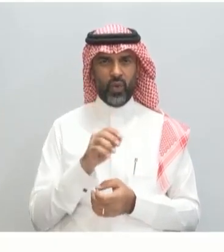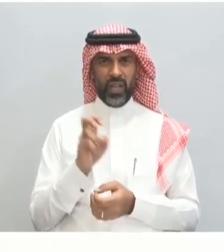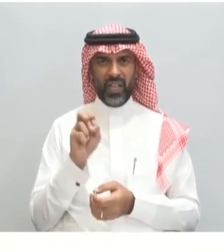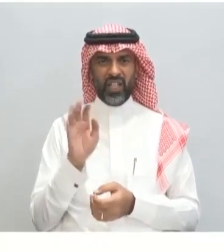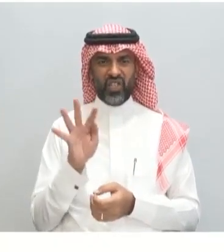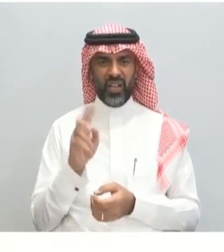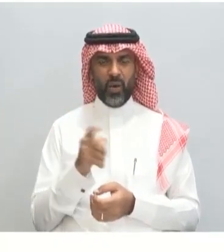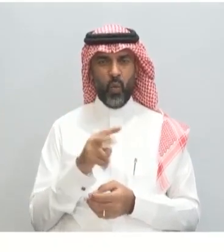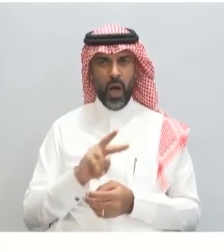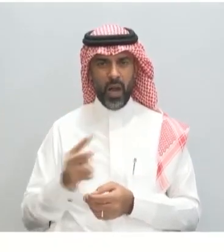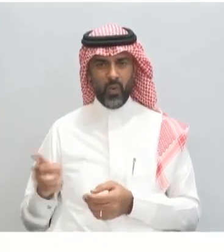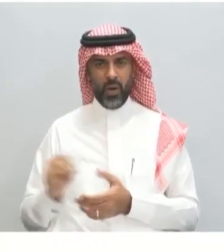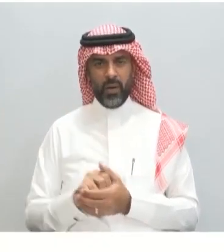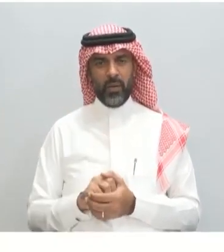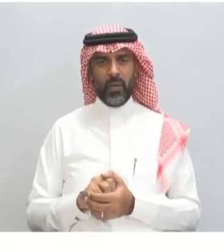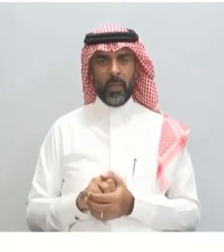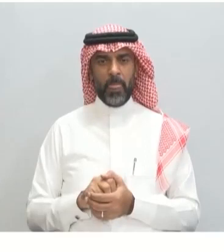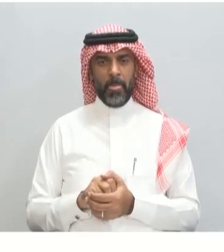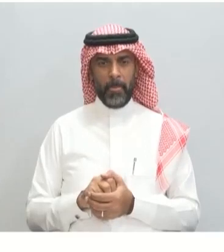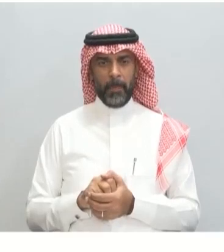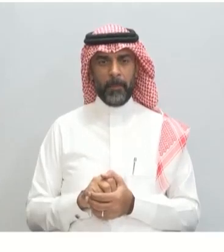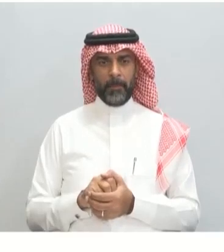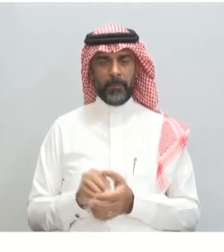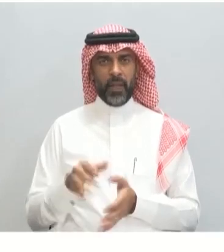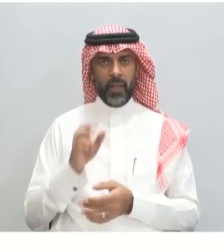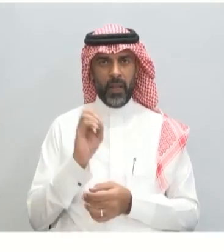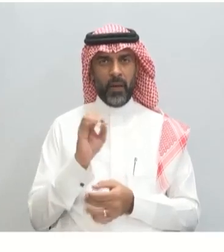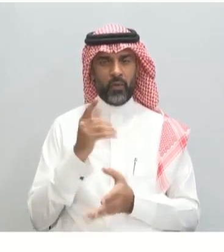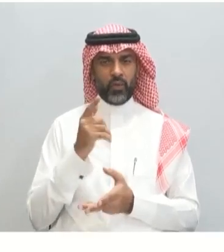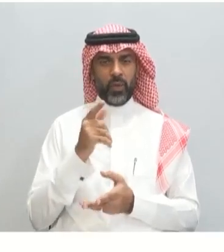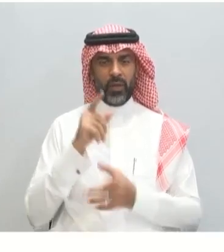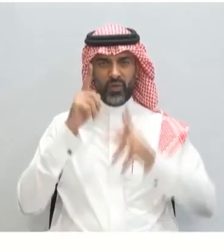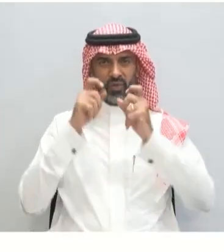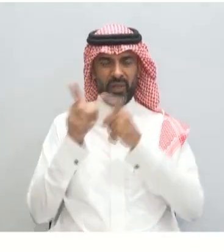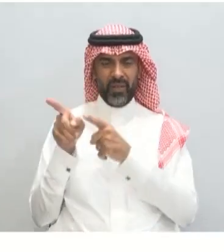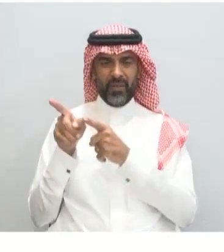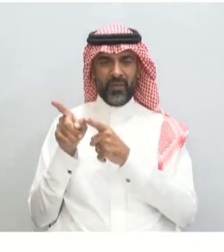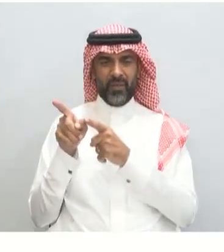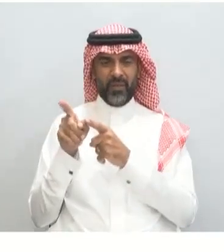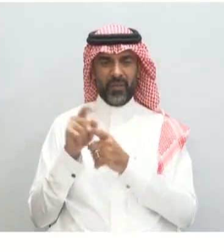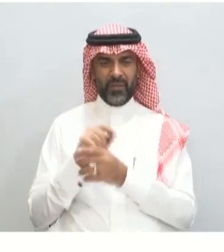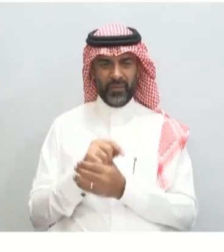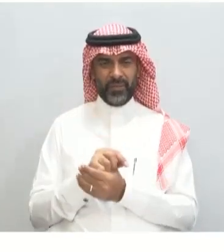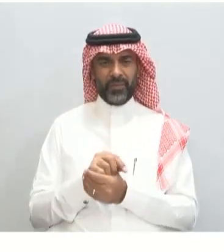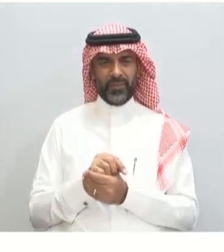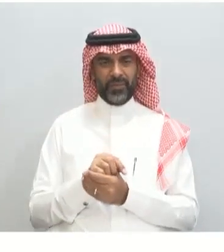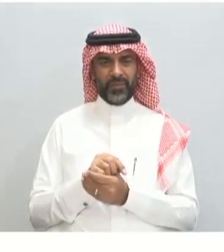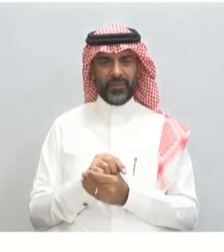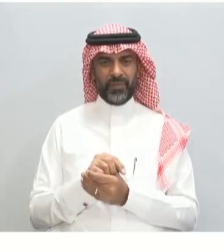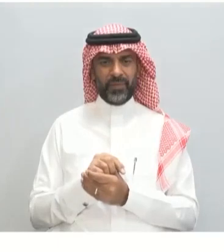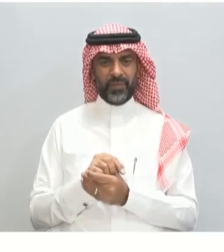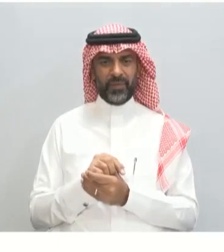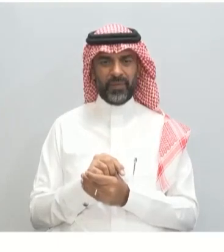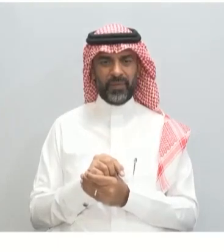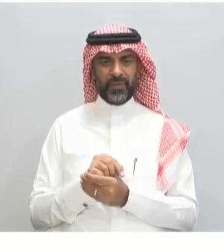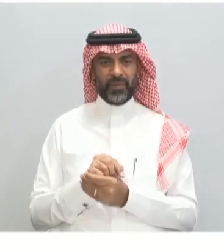الارضيه وانواعها كما تتالف ك كما ذكرنا ابنائي من خلال هذا المصور هناك الدرع العربي والرفع العربي بالاضافه